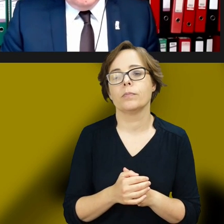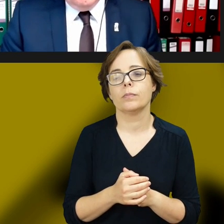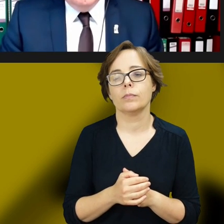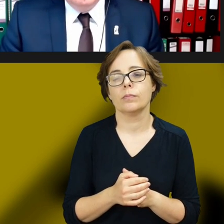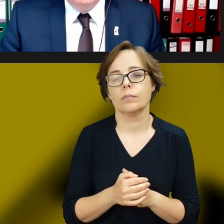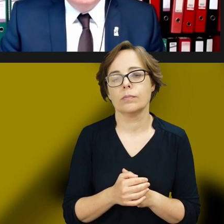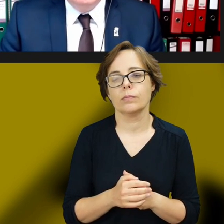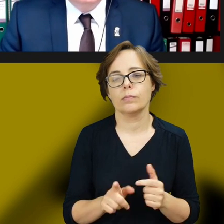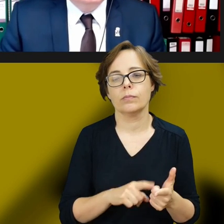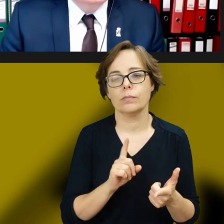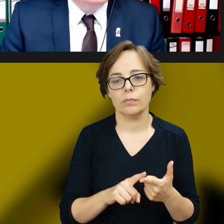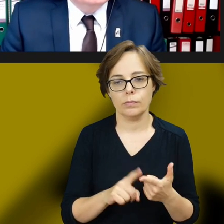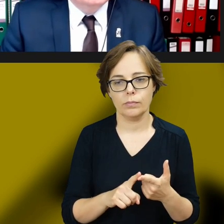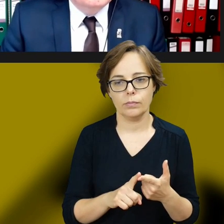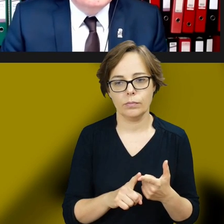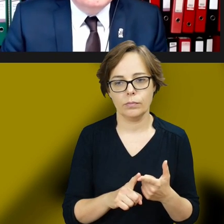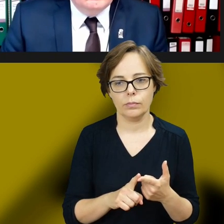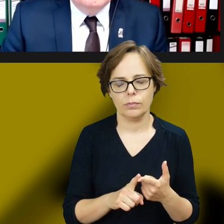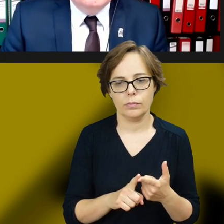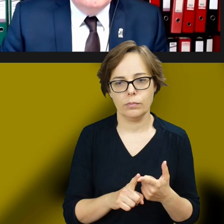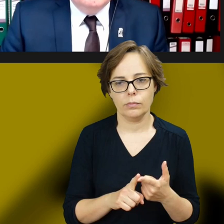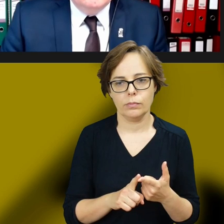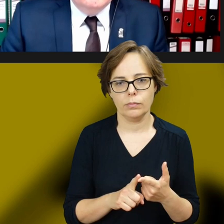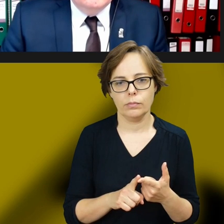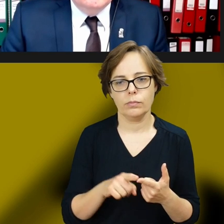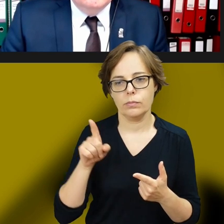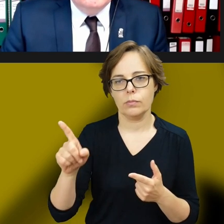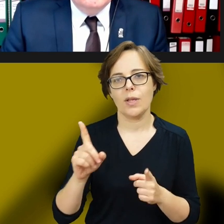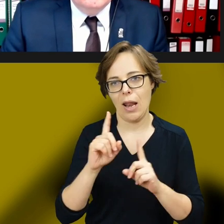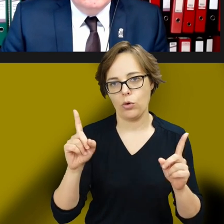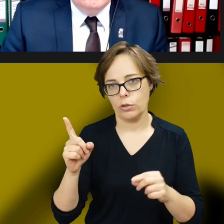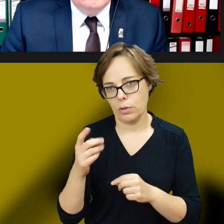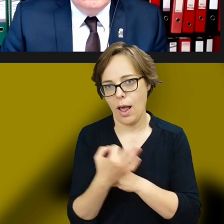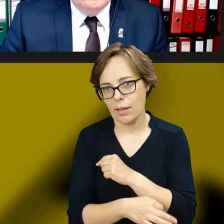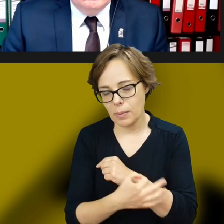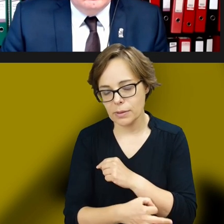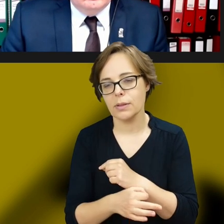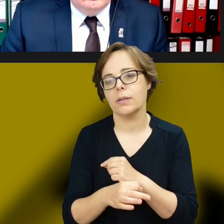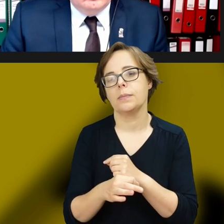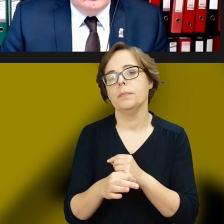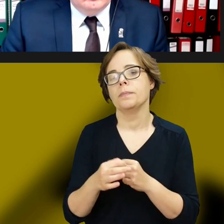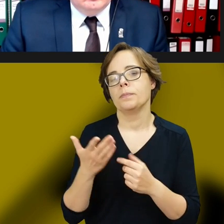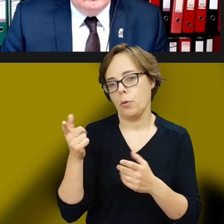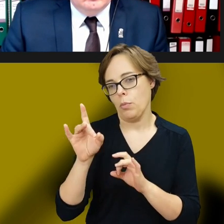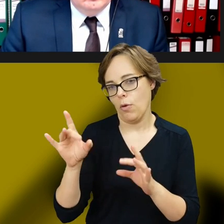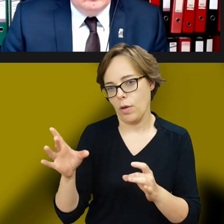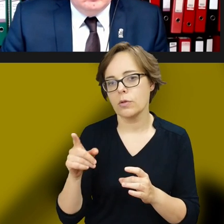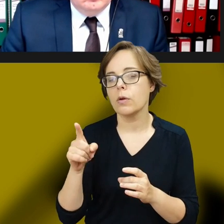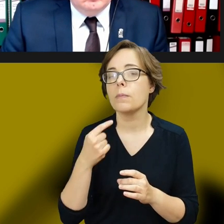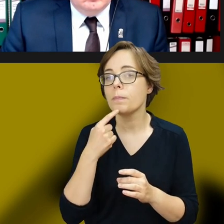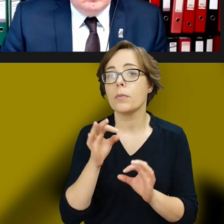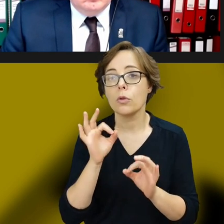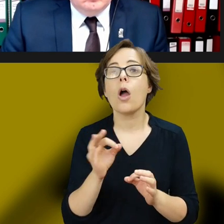pytanie do procesualisty z krwi i kości, nauczyciela akademickiego. Jakie implikacje to niesie dla powoda w takich